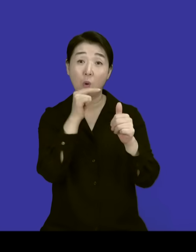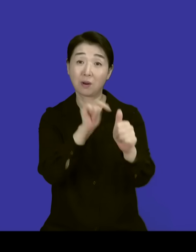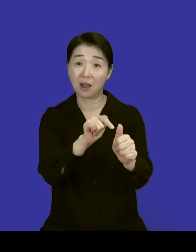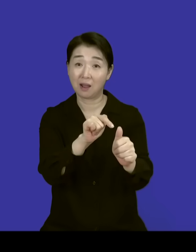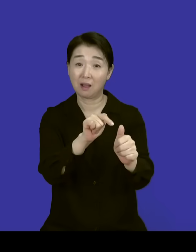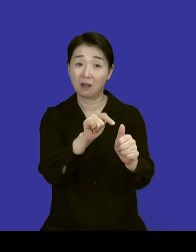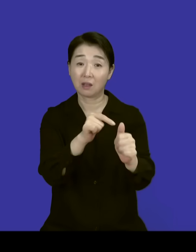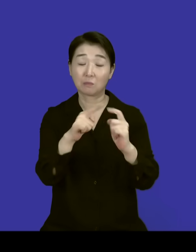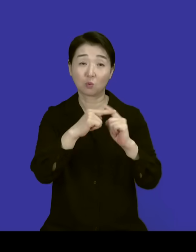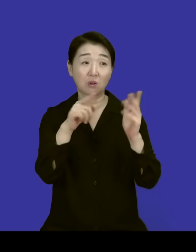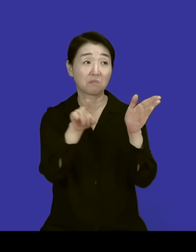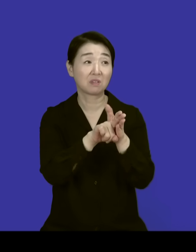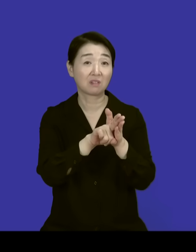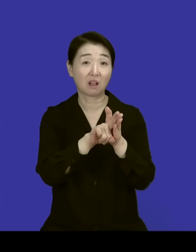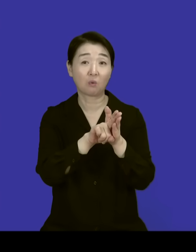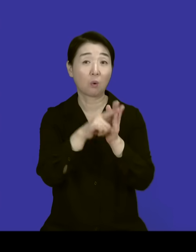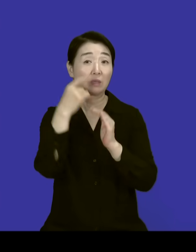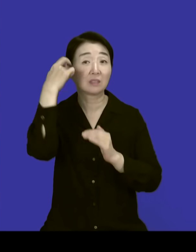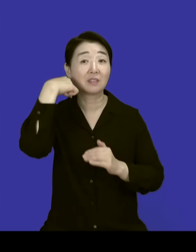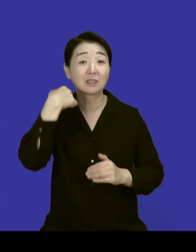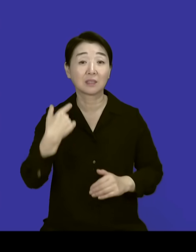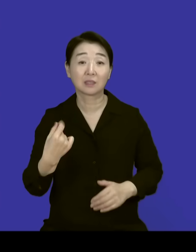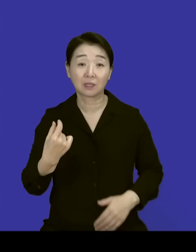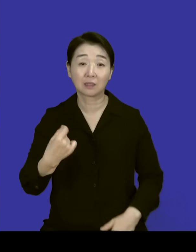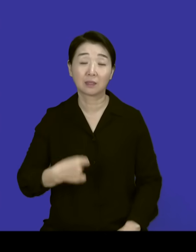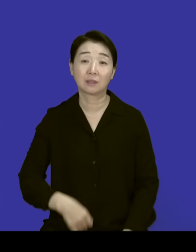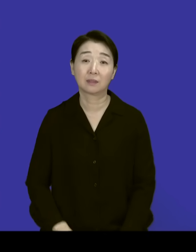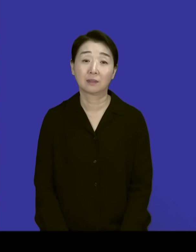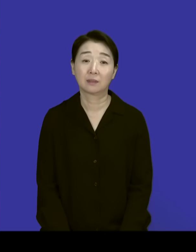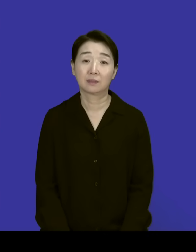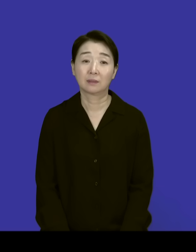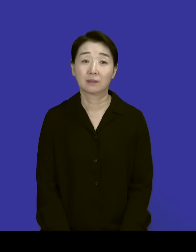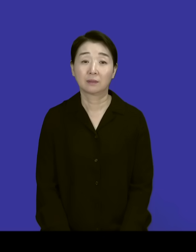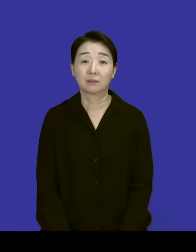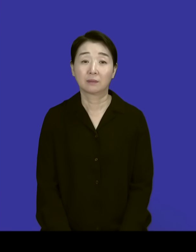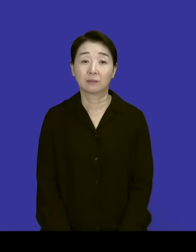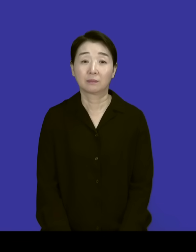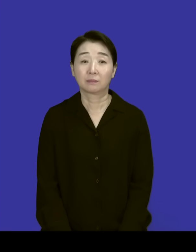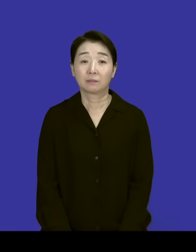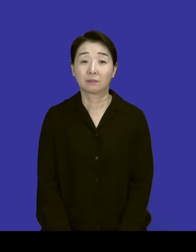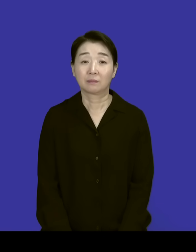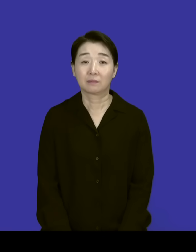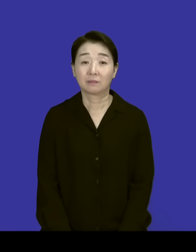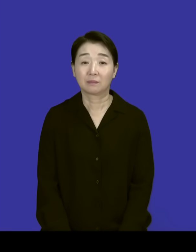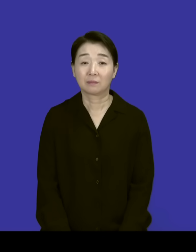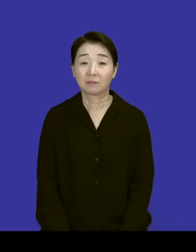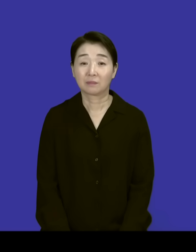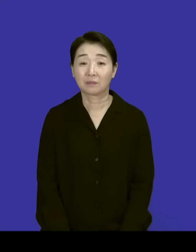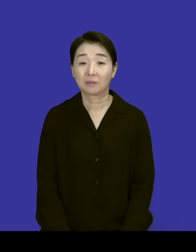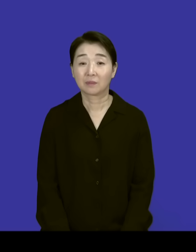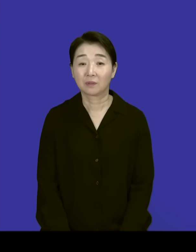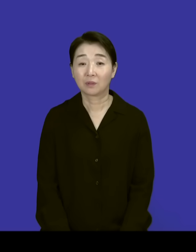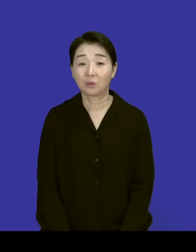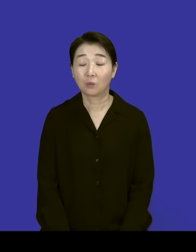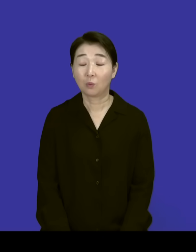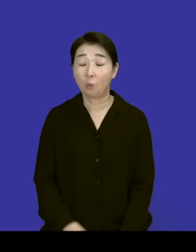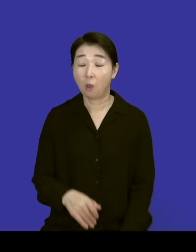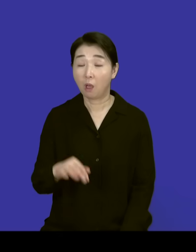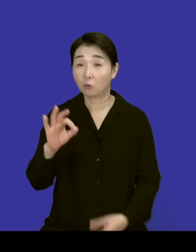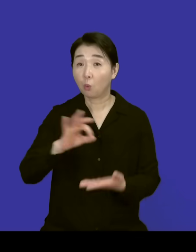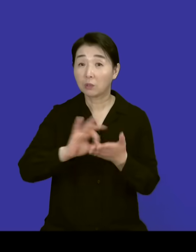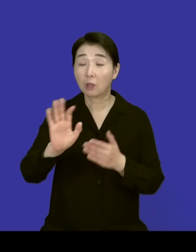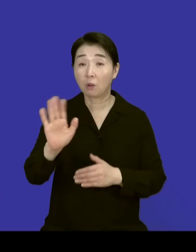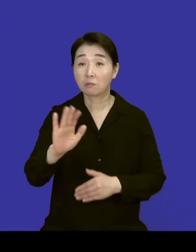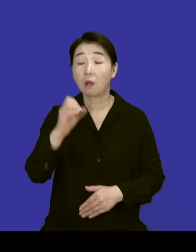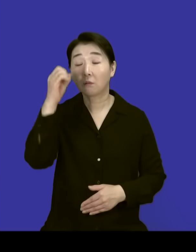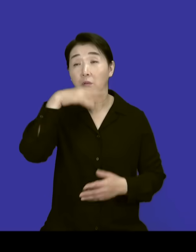네. 뭔가 교회를 믿으라고 약간 느끼나 봐. 네. 그러니까 뭐 웃자고 사실 얘기하면 돈 드는 거 아니니까